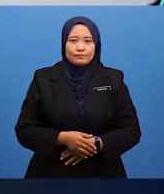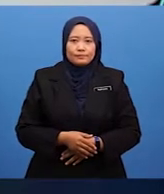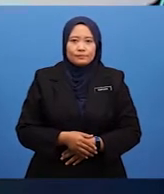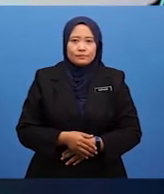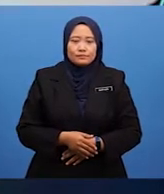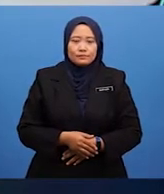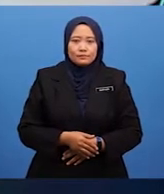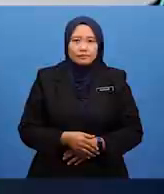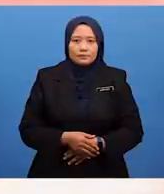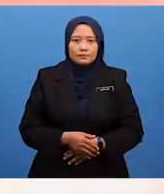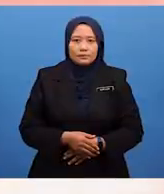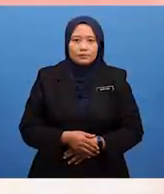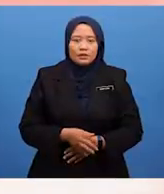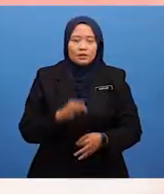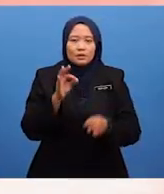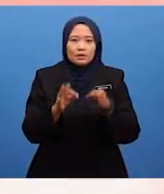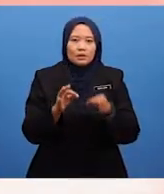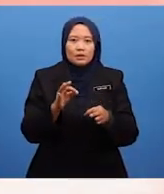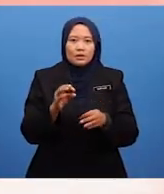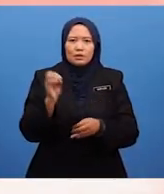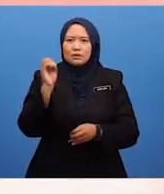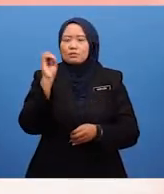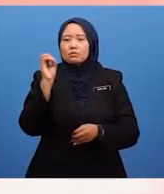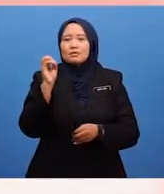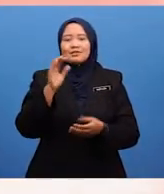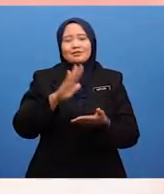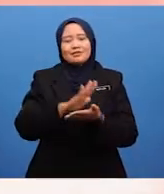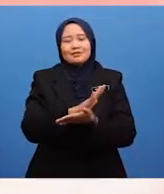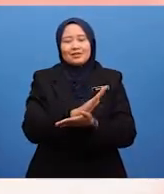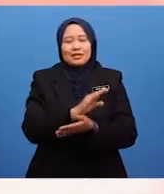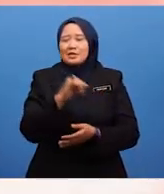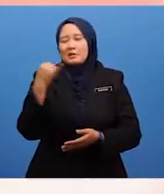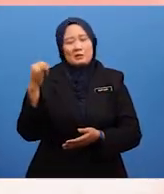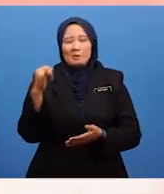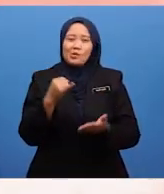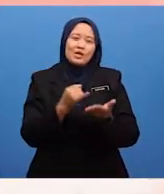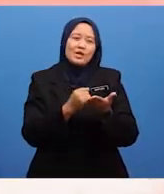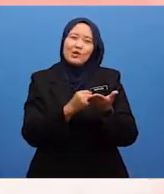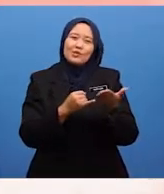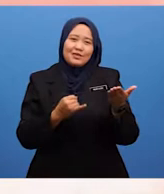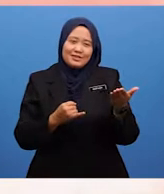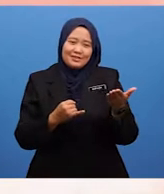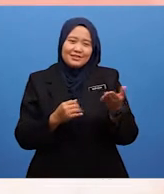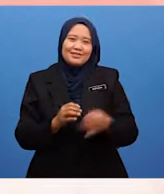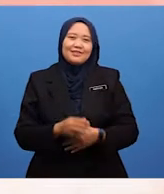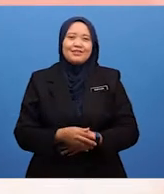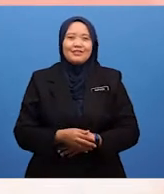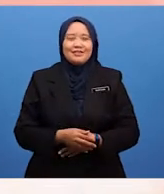ada pensil Tetapi kalau tak ada kertas macam menit ke-62 hahaha mungkin